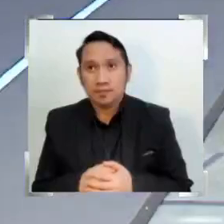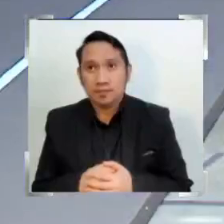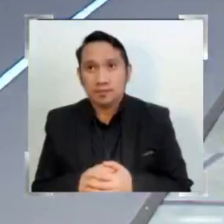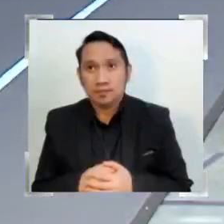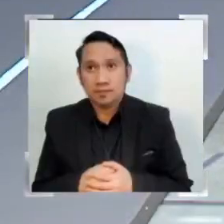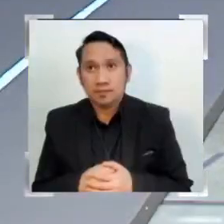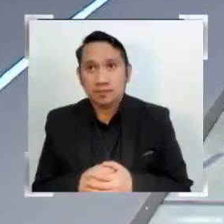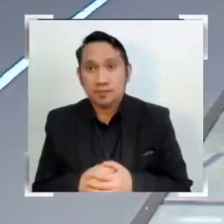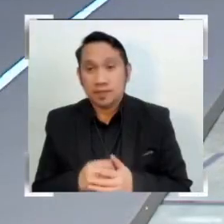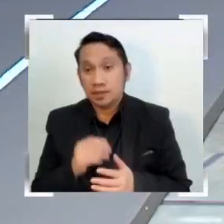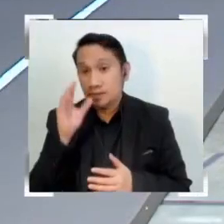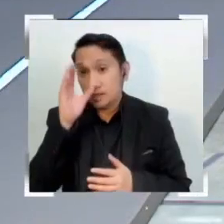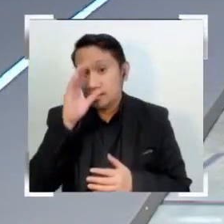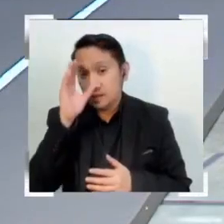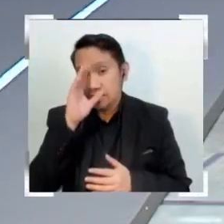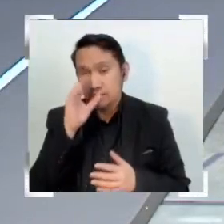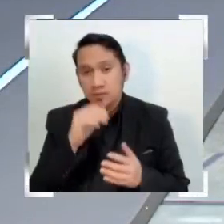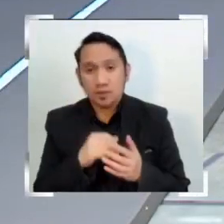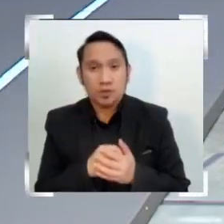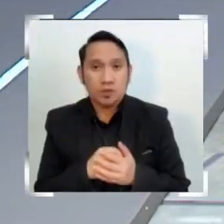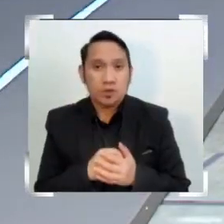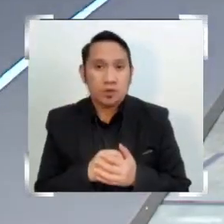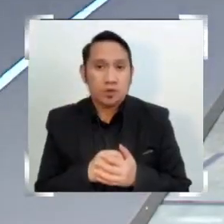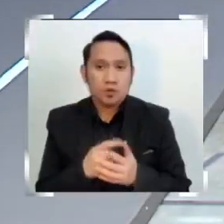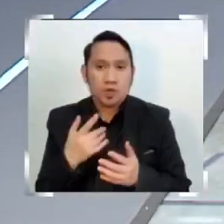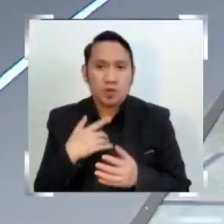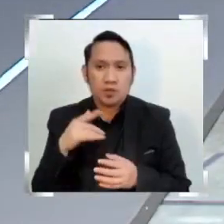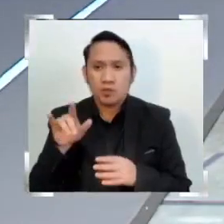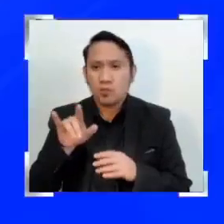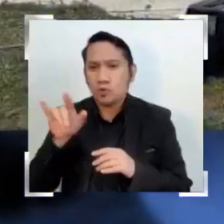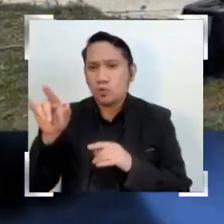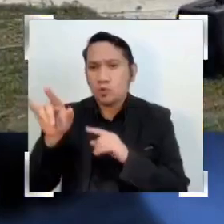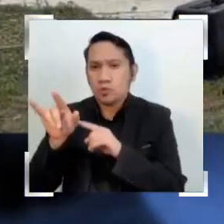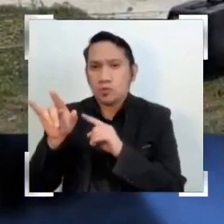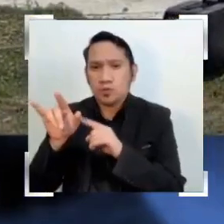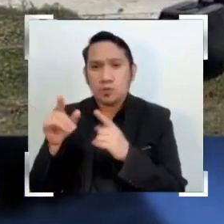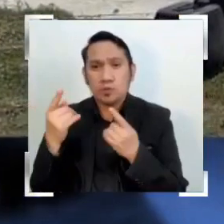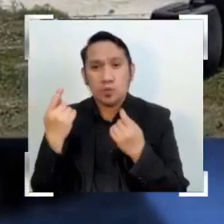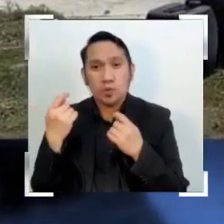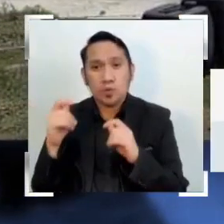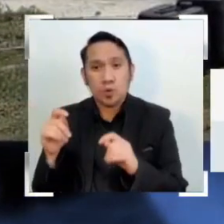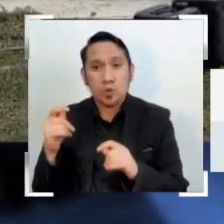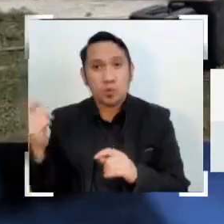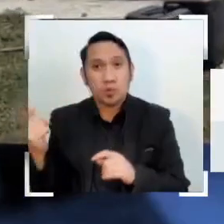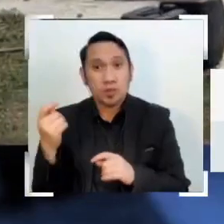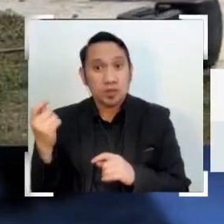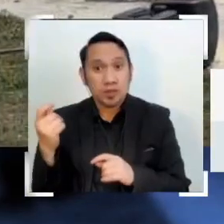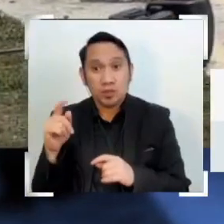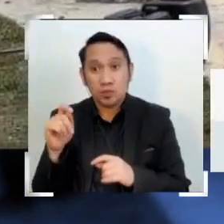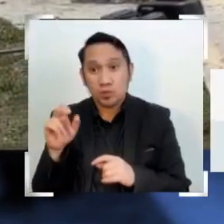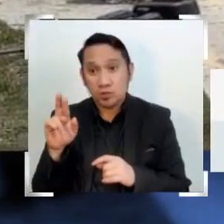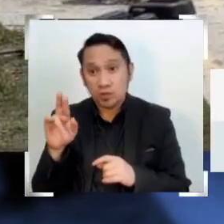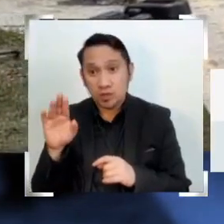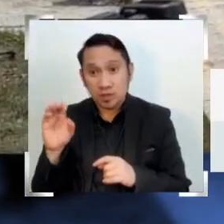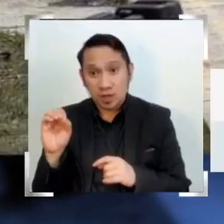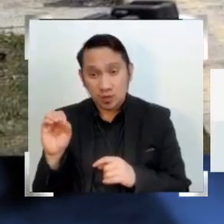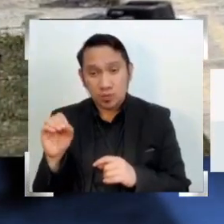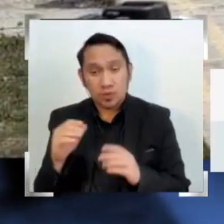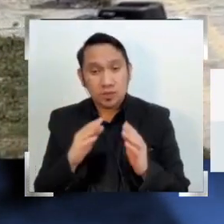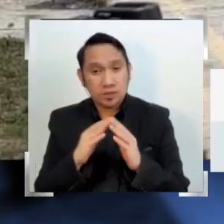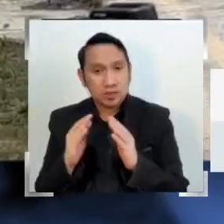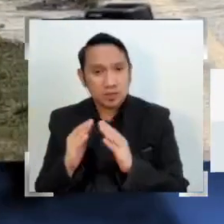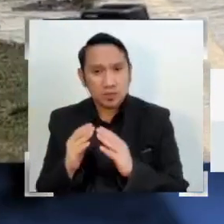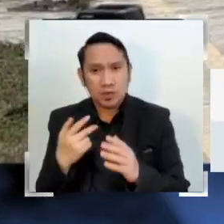Hinahanap ngayon ang isang Cessna 152 plane na papunta dapat sa Tuguegarao City kanina. Ayon sa Office of Civil Defense Region 2,